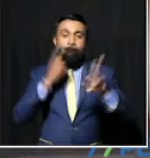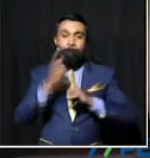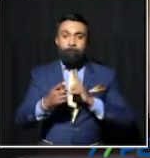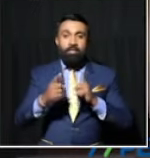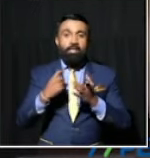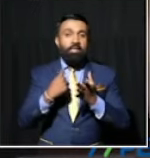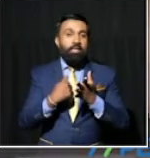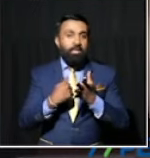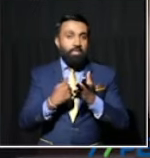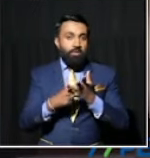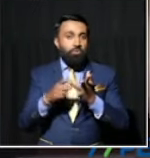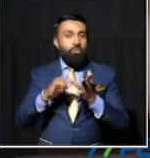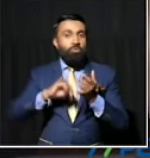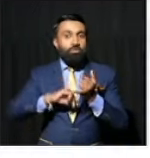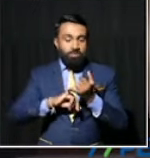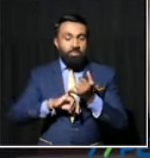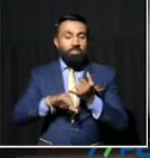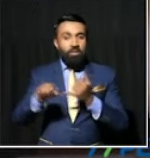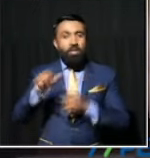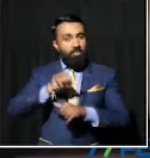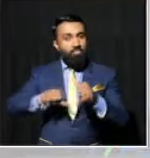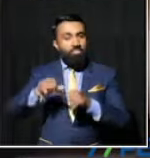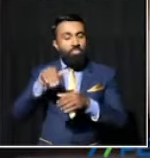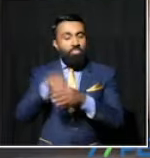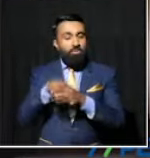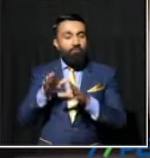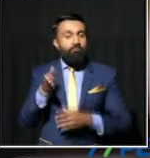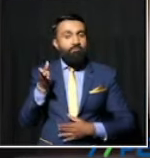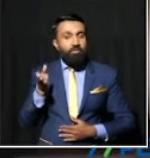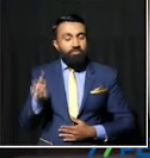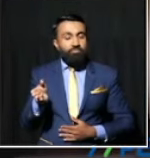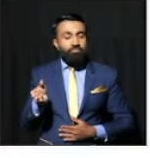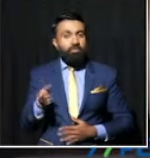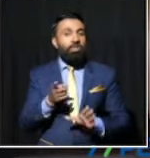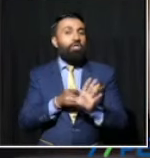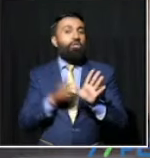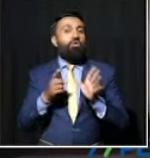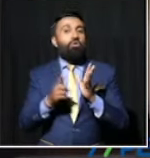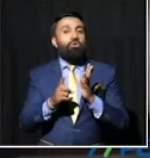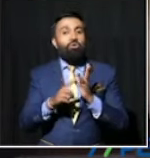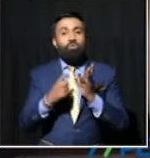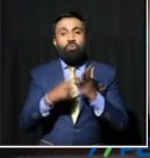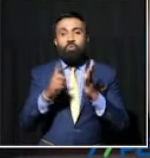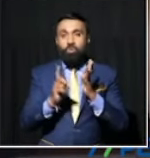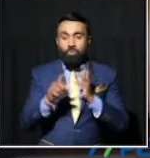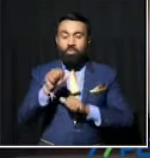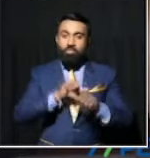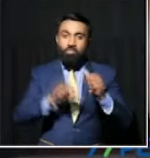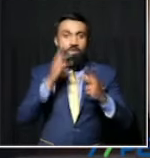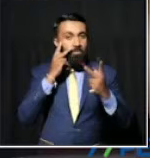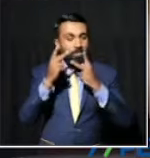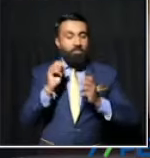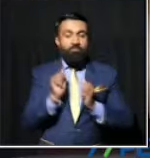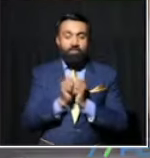නිපෝන් මේ ගරාජය කියන්නේ අංගනේ වාහන අංගනේ තුල සිට එතුමා යුරෝ නිපෝන් කියන ආයතනයේ එතුමාගේ කළමනාකරණය කරු විදිහට කටයුතු